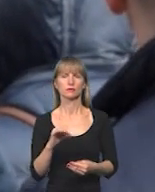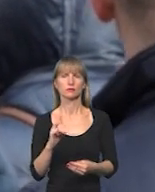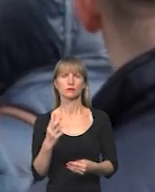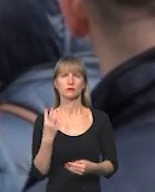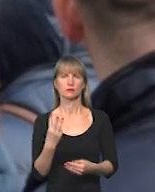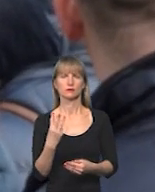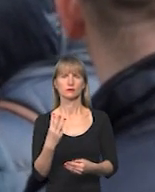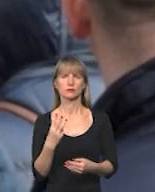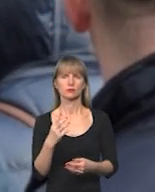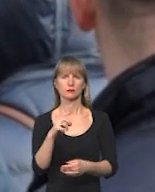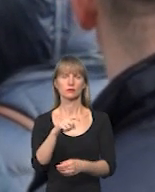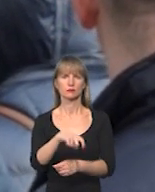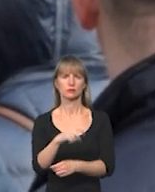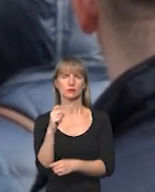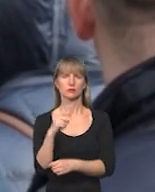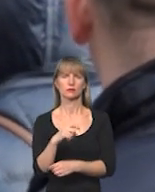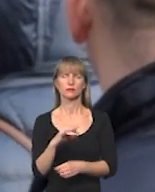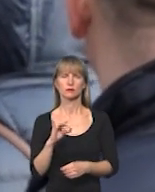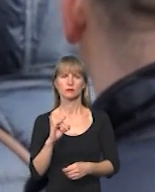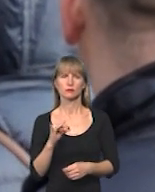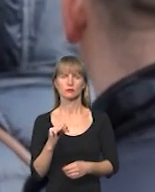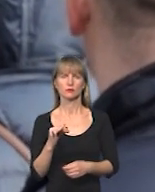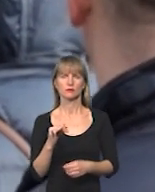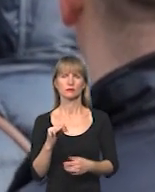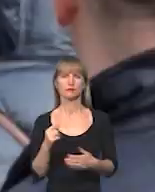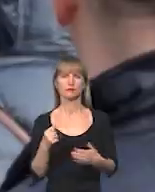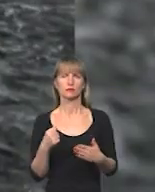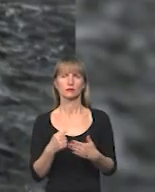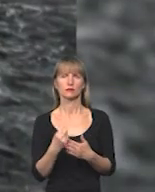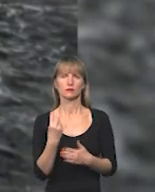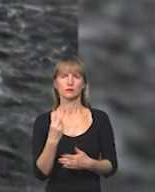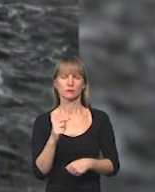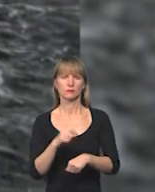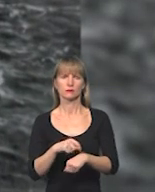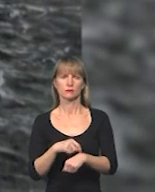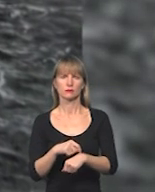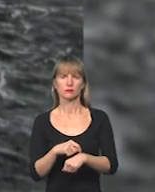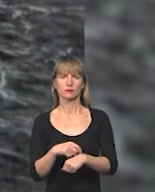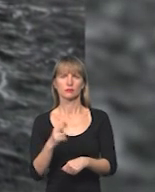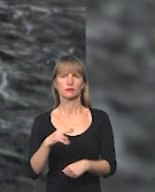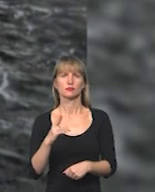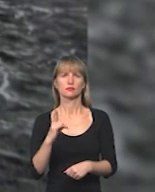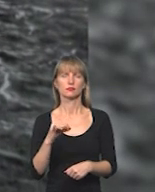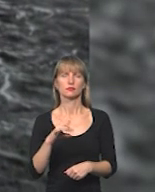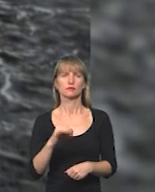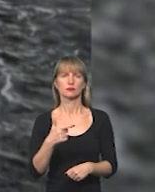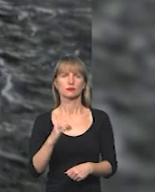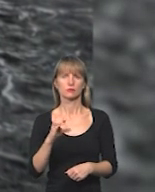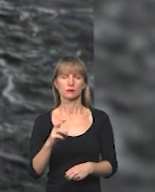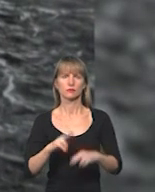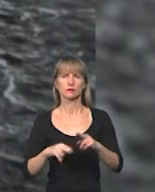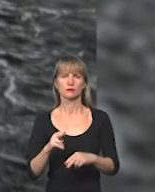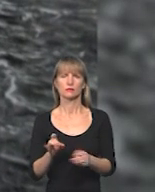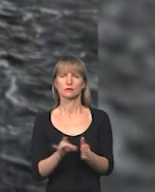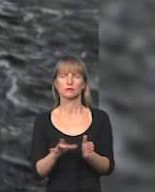95 бодей. И до смены, до 12 часов. Дніпро-ГЕС збудували у рекордні строки